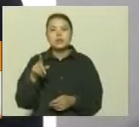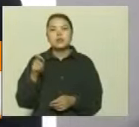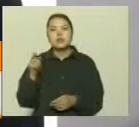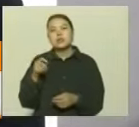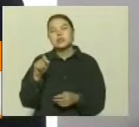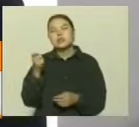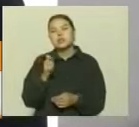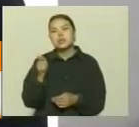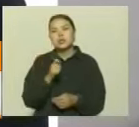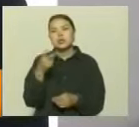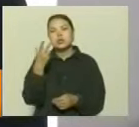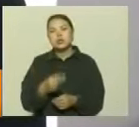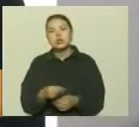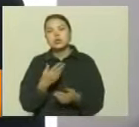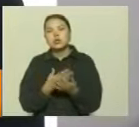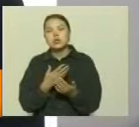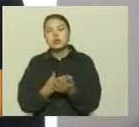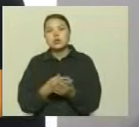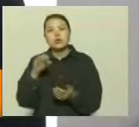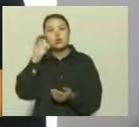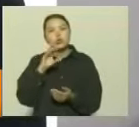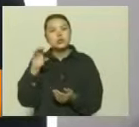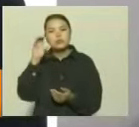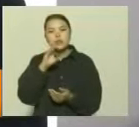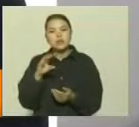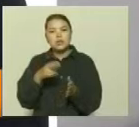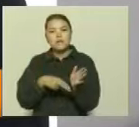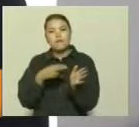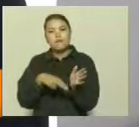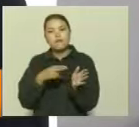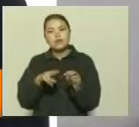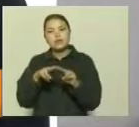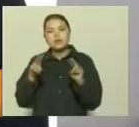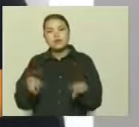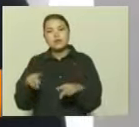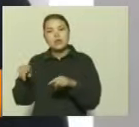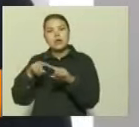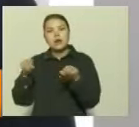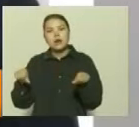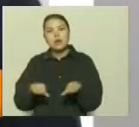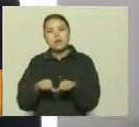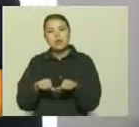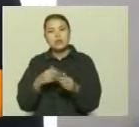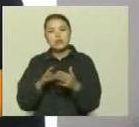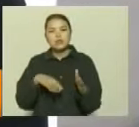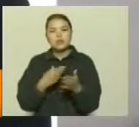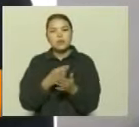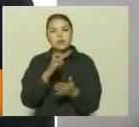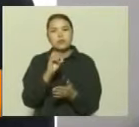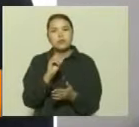күндері ұйымдастырушысы Өзбекстан темір жолдары ұлттық компаниясы. Осыған дейін